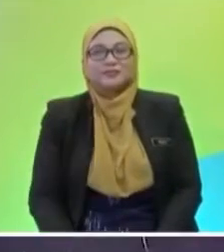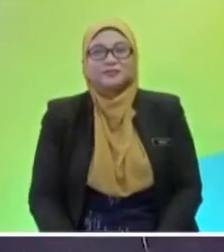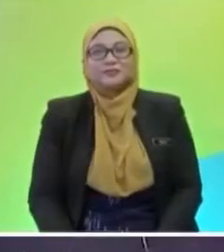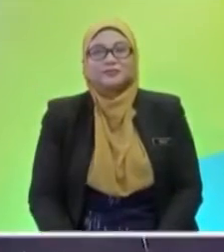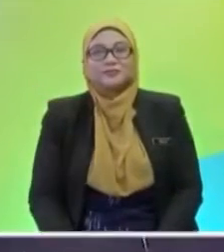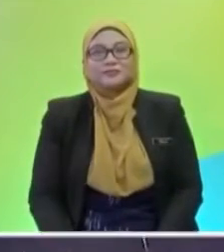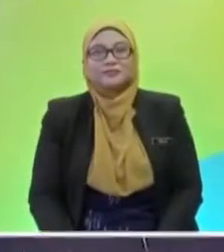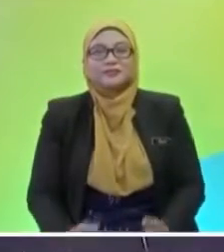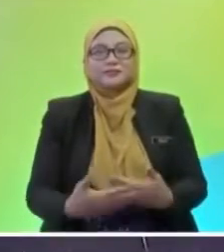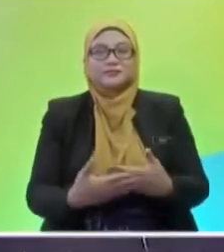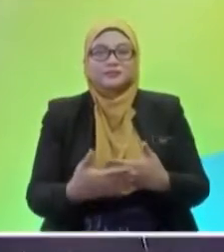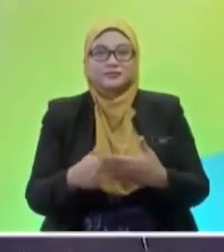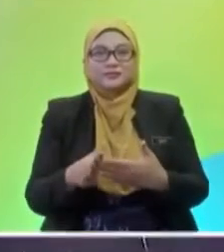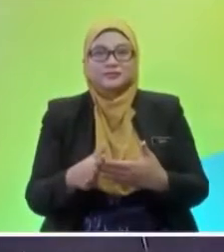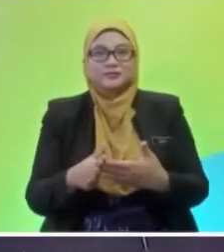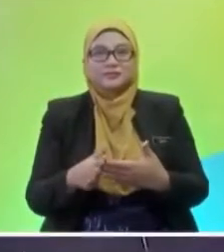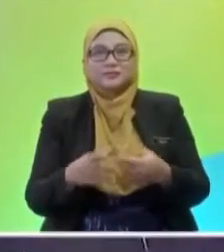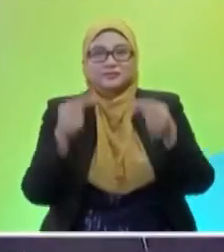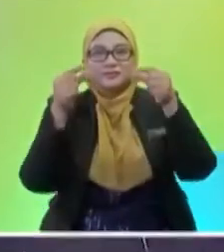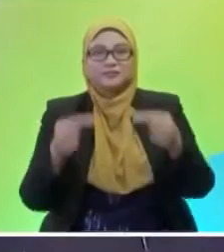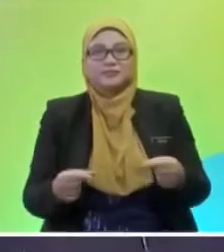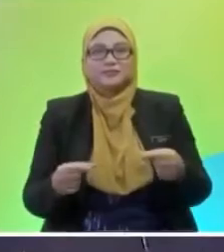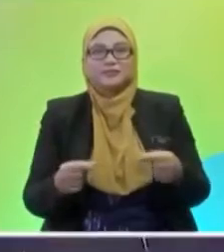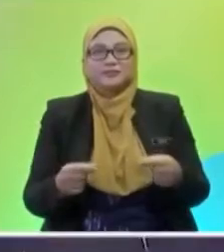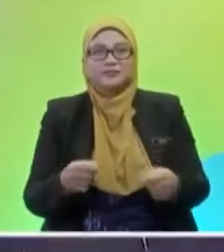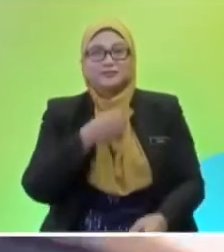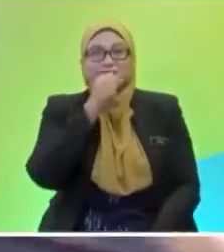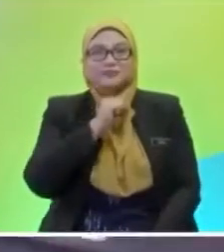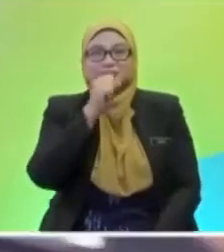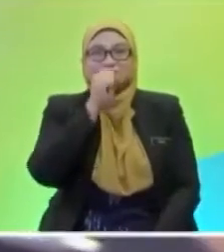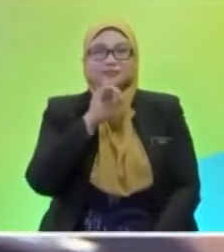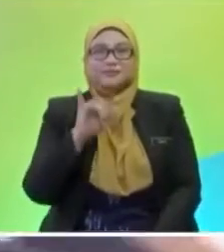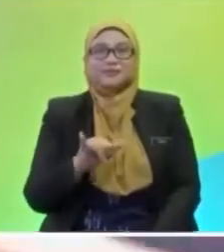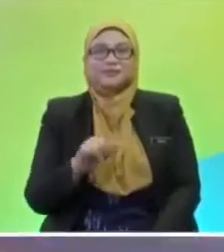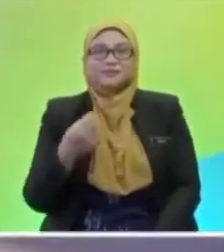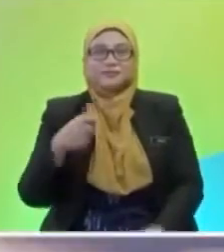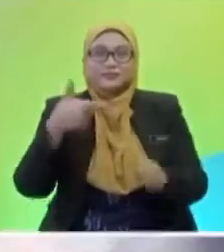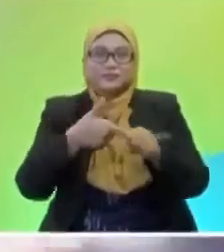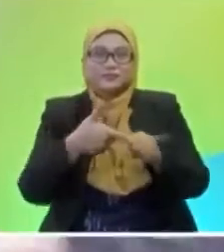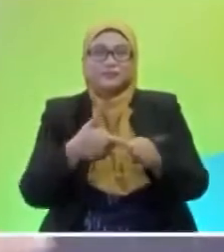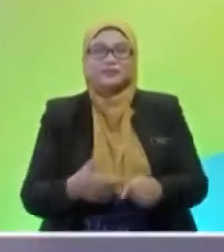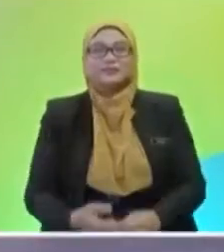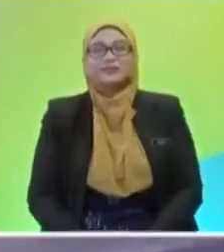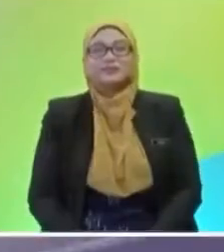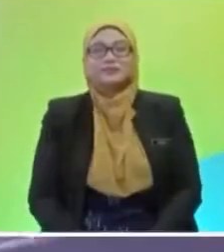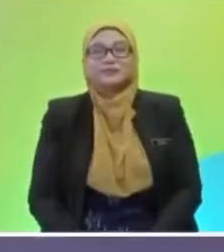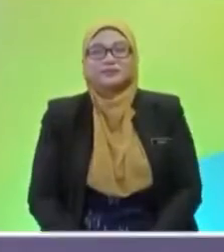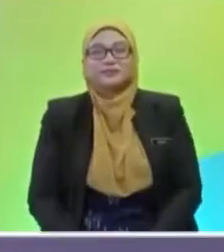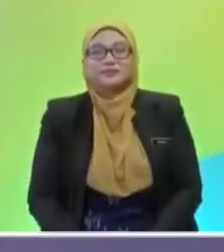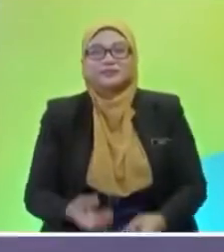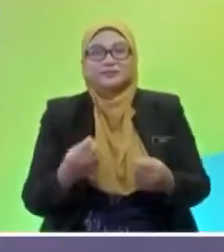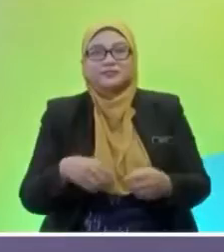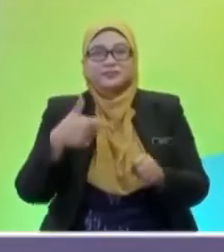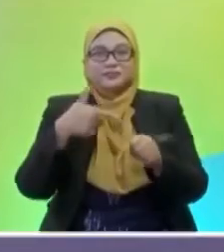seterusnya ialah batang aiskrim yang telah ditebuk yang ini. Okey, kita tebuk batang aiskrim tersebut. Okey, ada